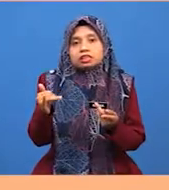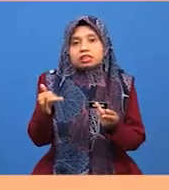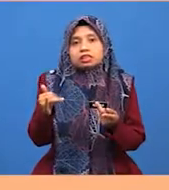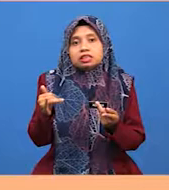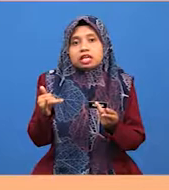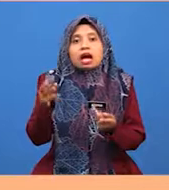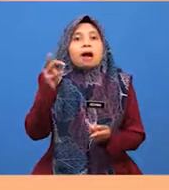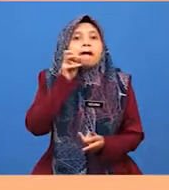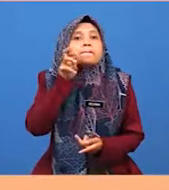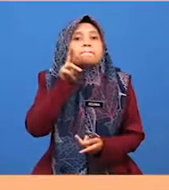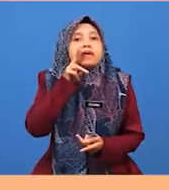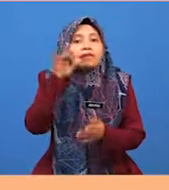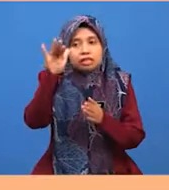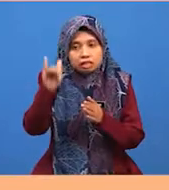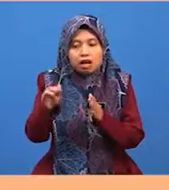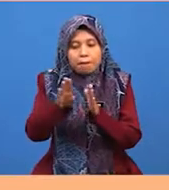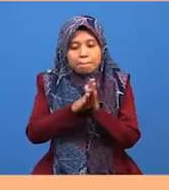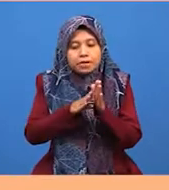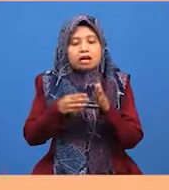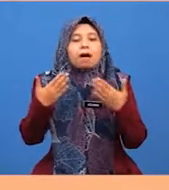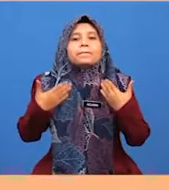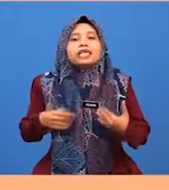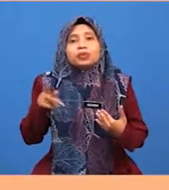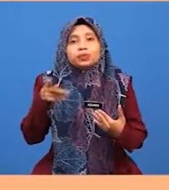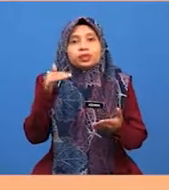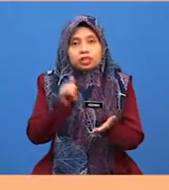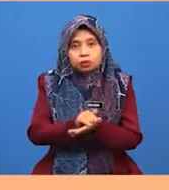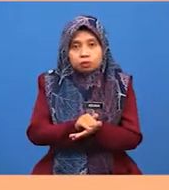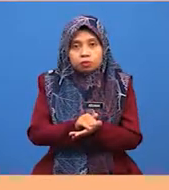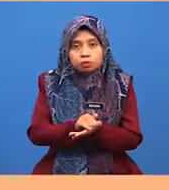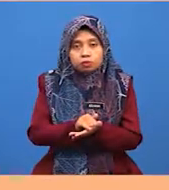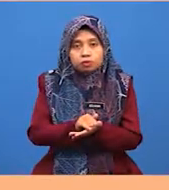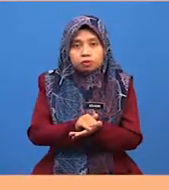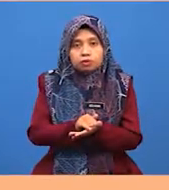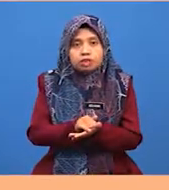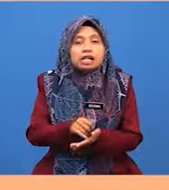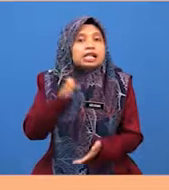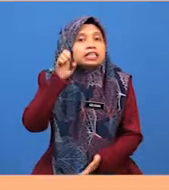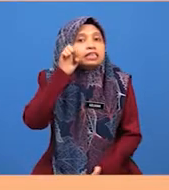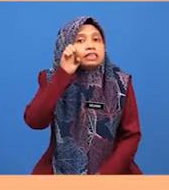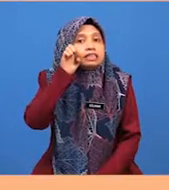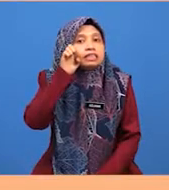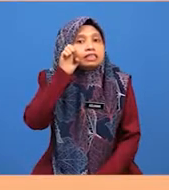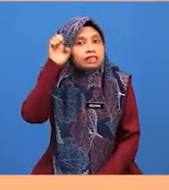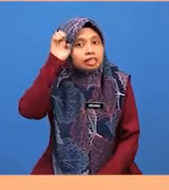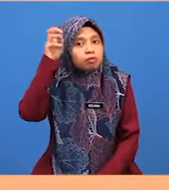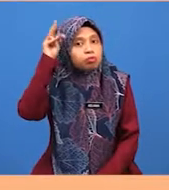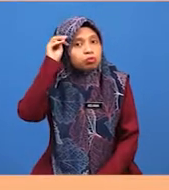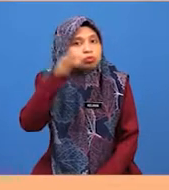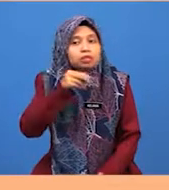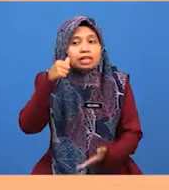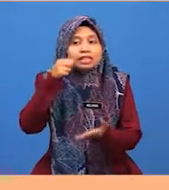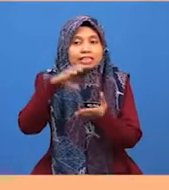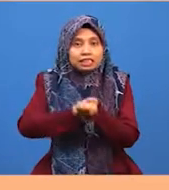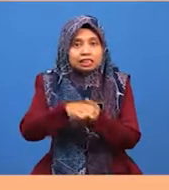Mary yang berbaju kuning itu, Encik Mutu dan isterinya, Puan